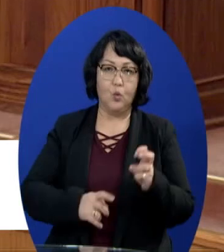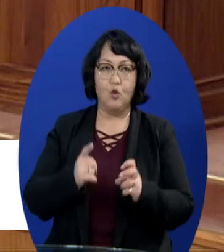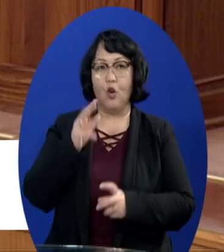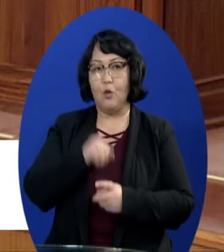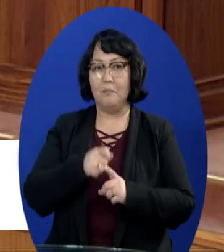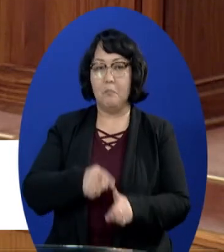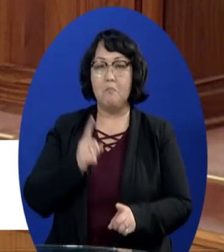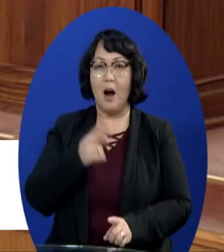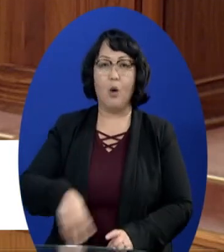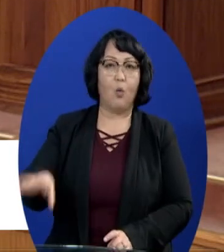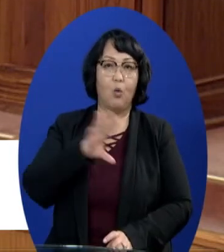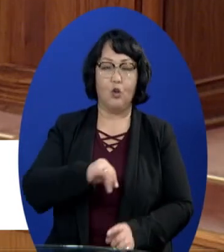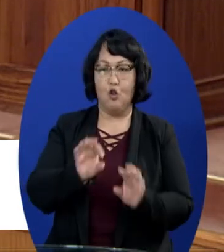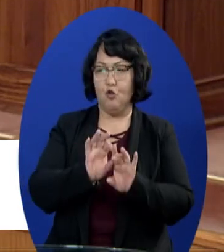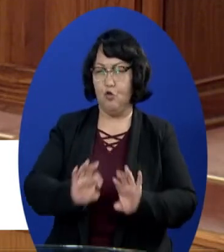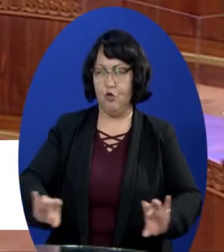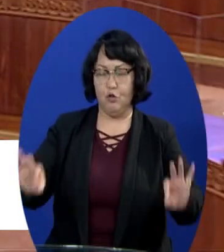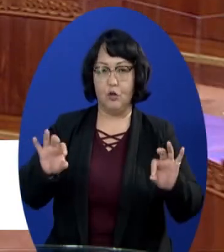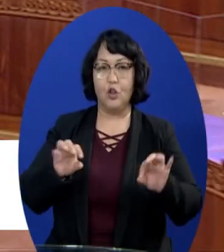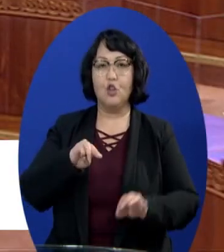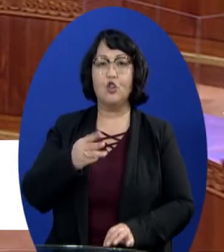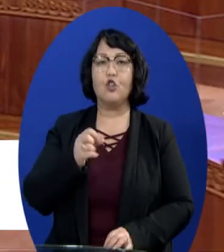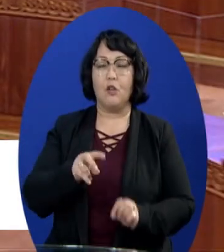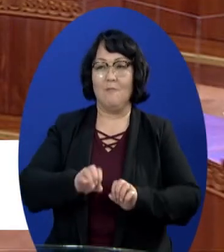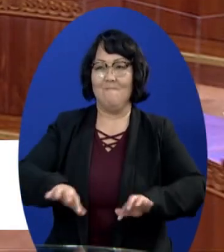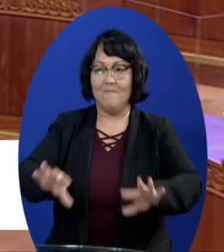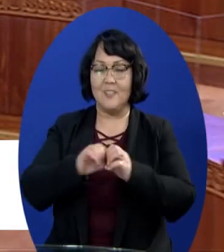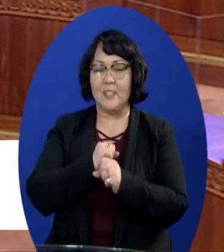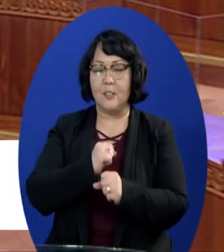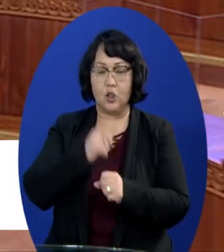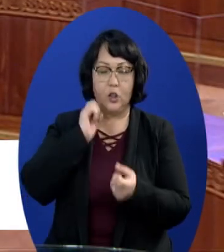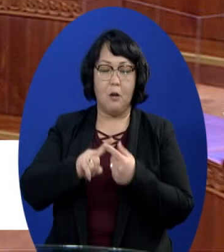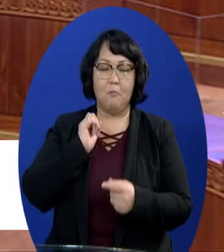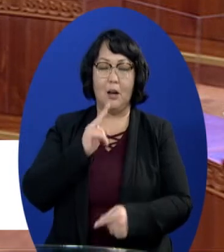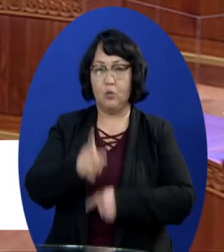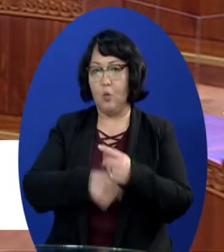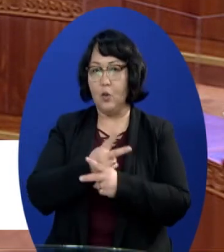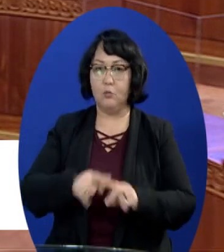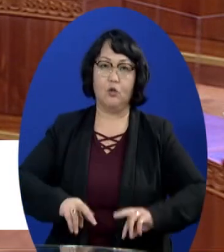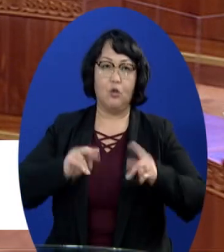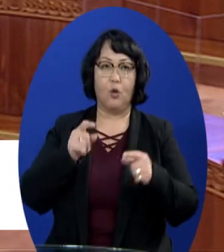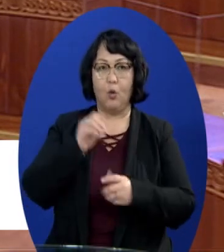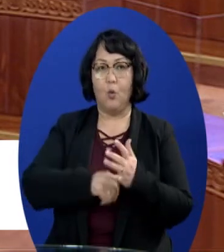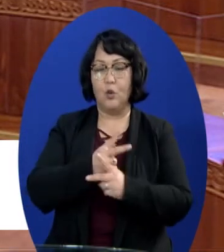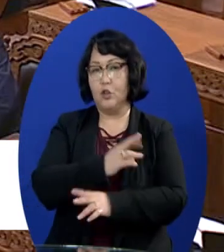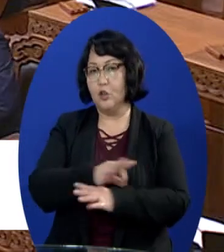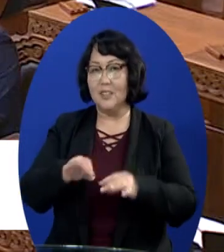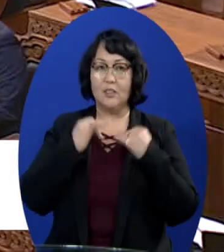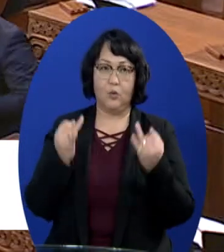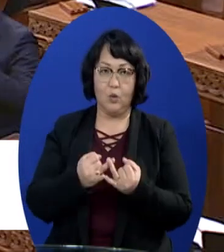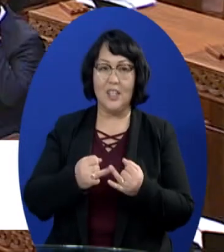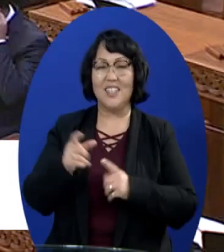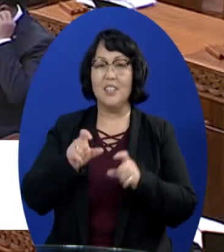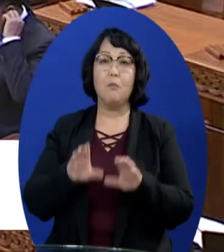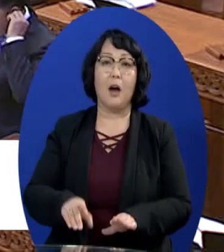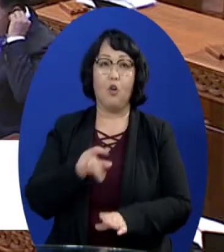чиглэлээр банкуудыг төрөлжүүлэхэд анхаарах шаардлагатай гишүүд хөндөж байгаа. Банкны тухай хуульд нэмэлт өөрчлөлт оруулах хуулийн төслийг улсын их хурлын эдийн засгийн байнгын